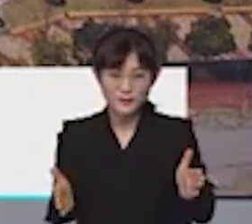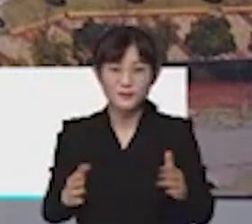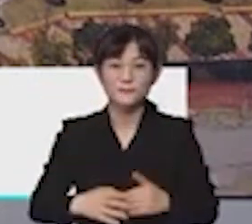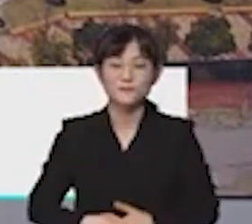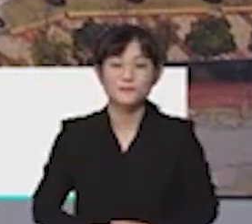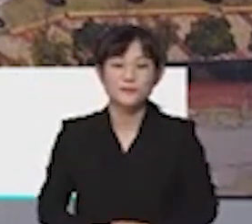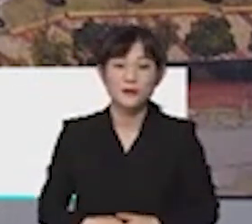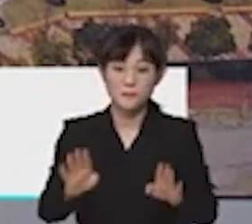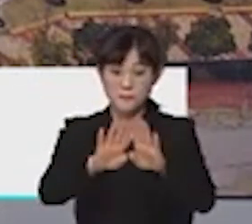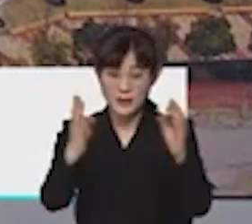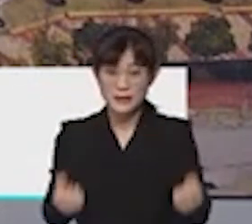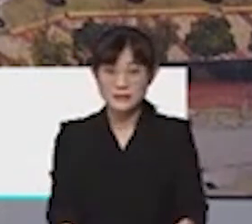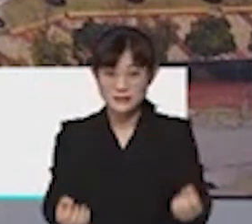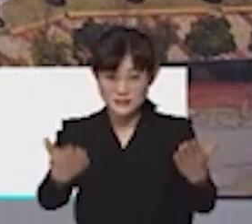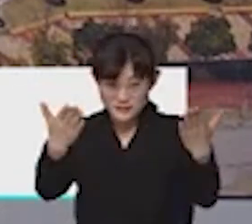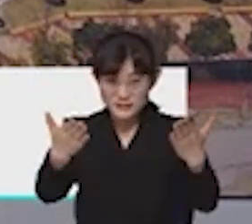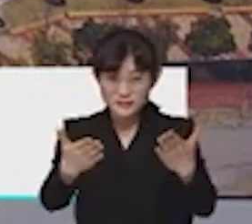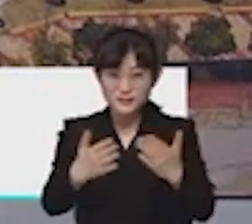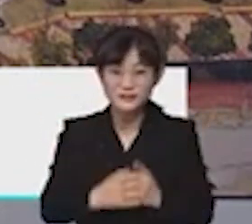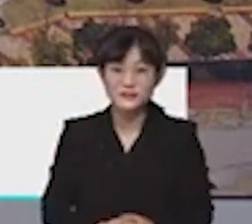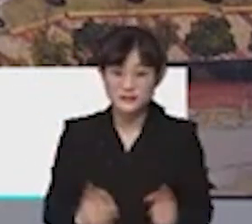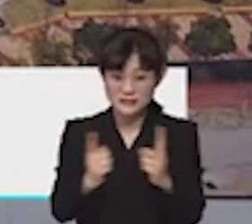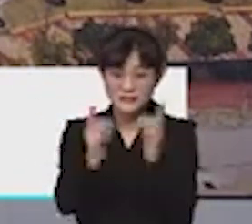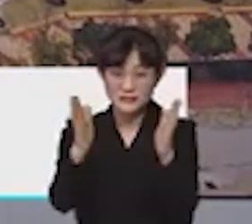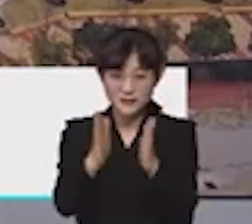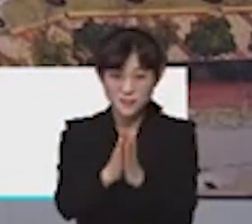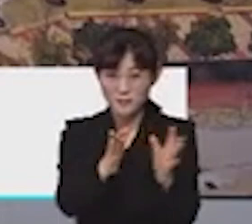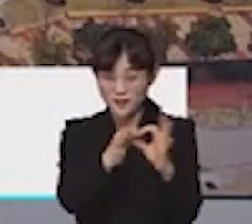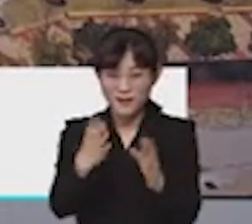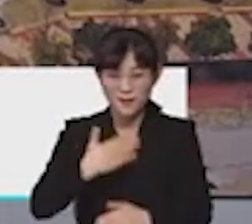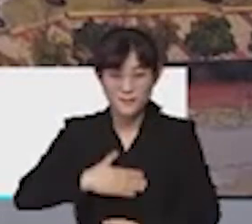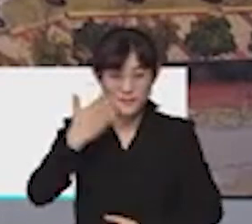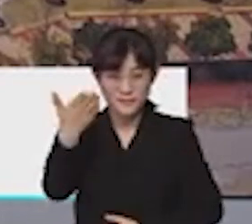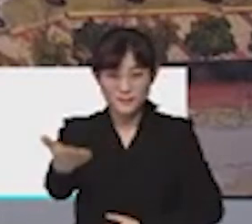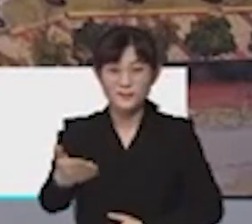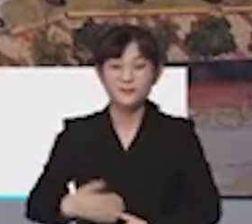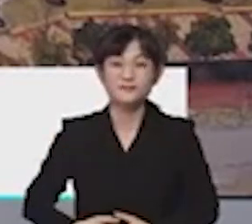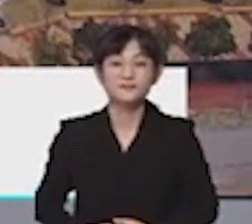돌입하는데요. 개막식 현장에 나가 있는 조윤정 기자 연결해봅니다.